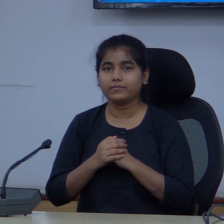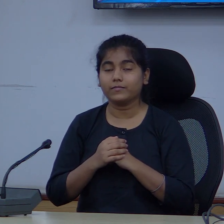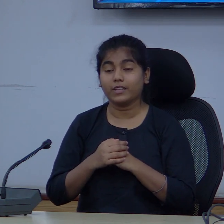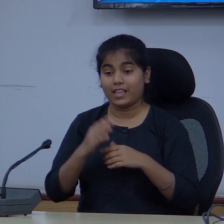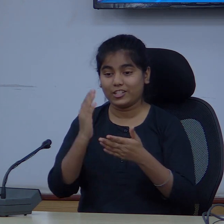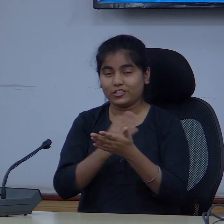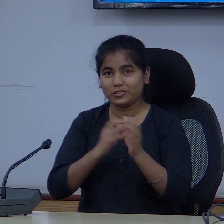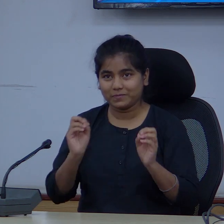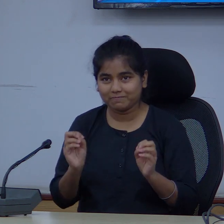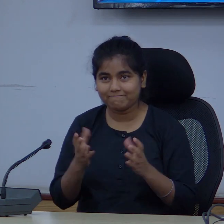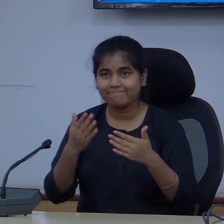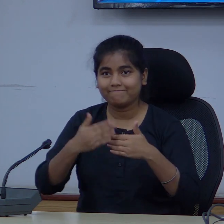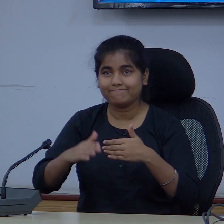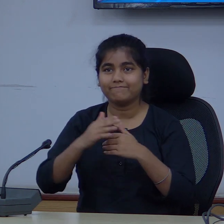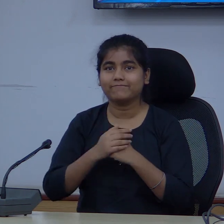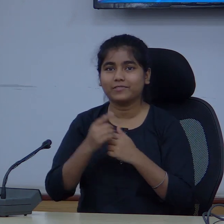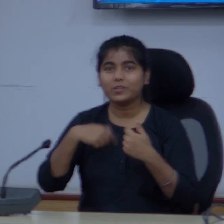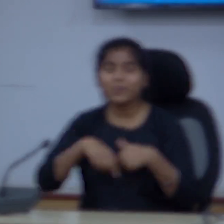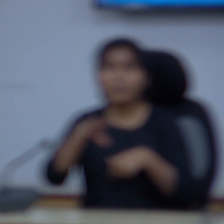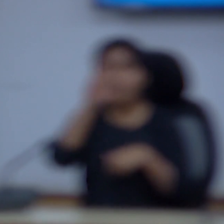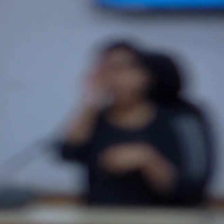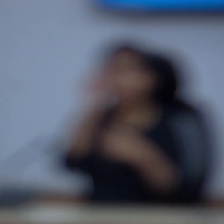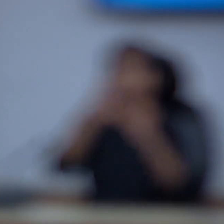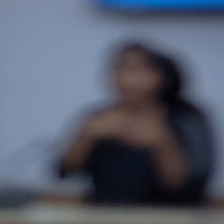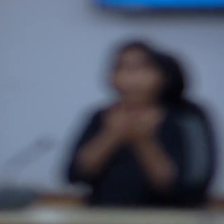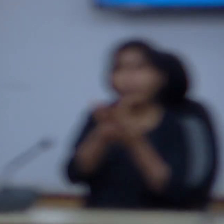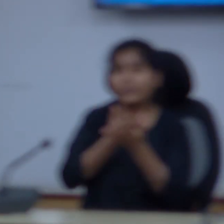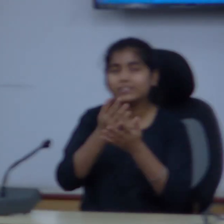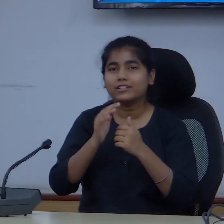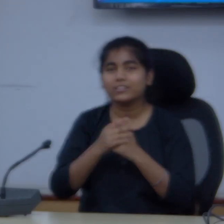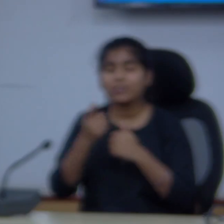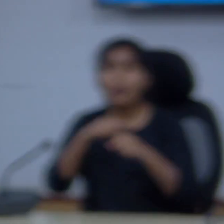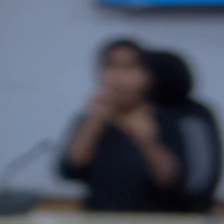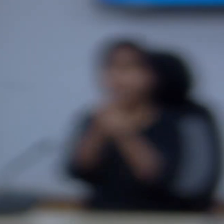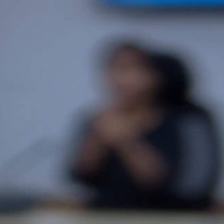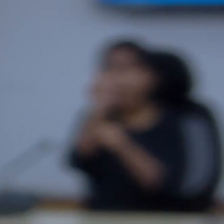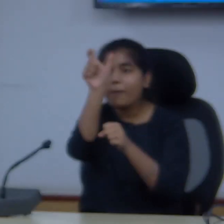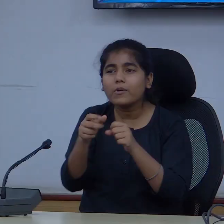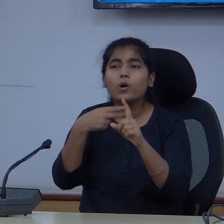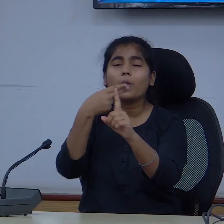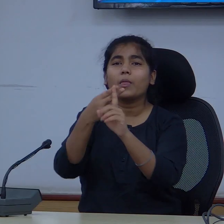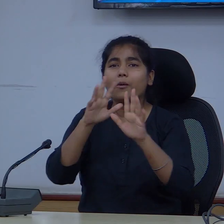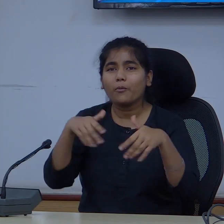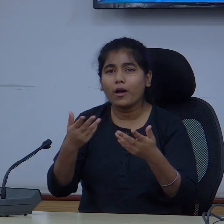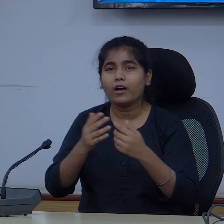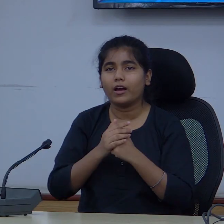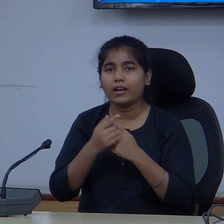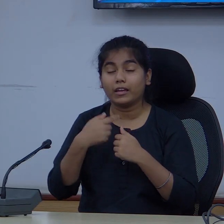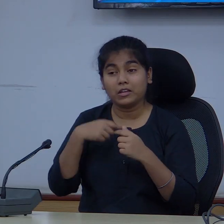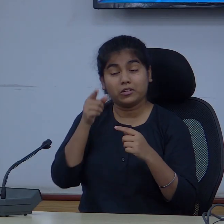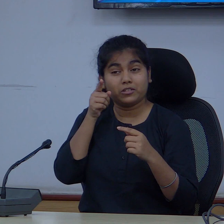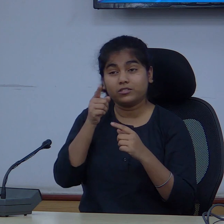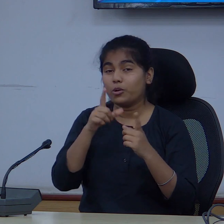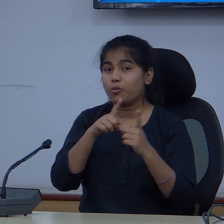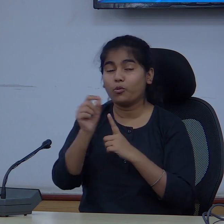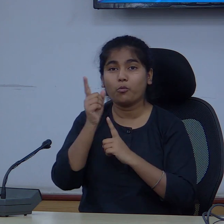इस शो को आगे बढ़ाते हैं और जानने की कोशिश करते हैं कि आखिरकार हम यहाँ पर क्यों बात कर रहे हैं और किसी को वॉरियर कहने का मतलब है कि वास्तव में वहाँ कुछ ऐसा ज़रूर किया